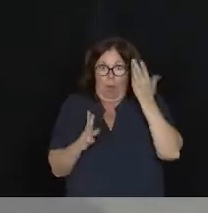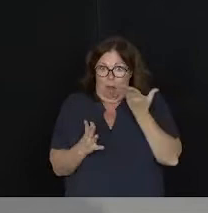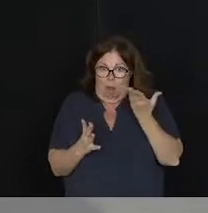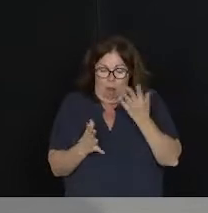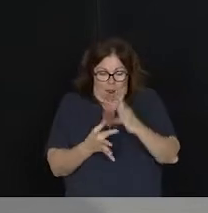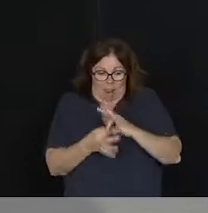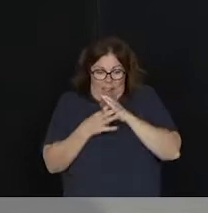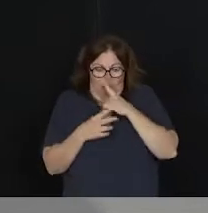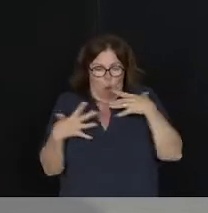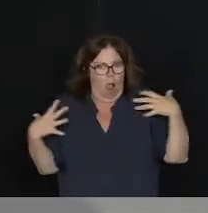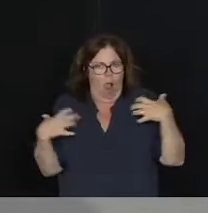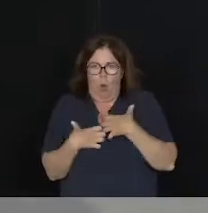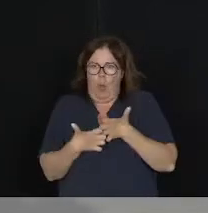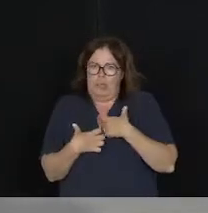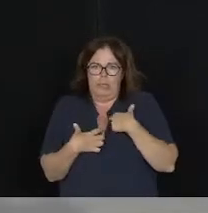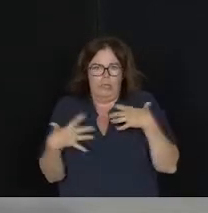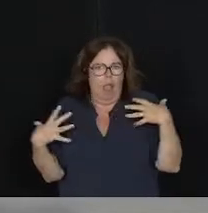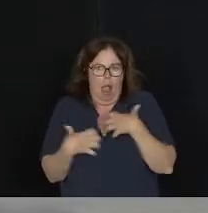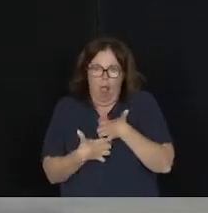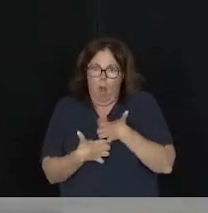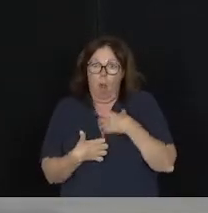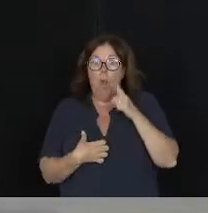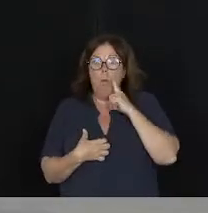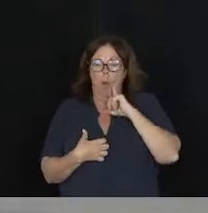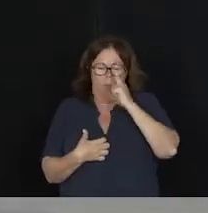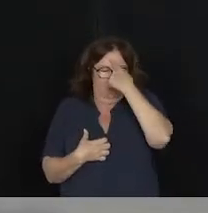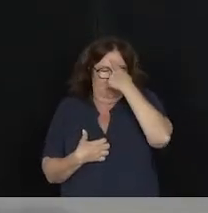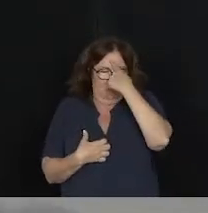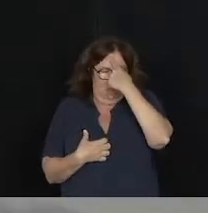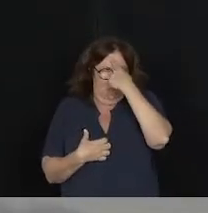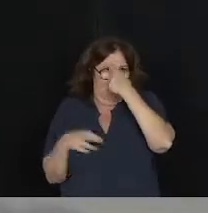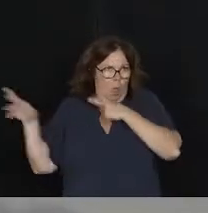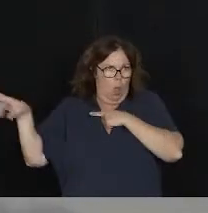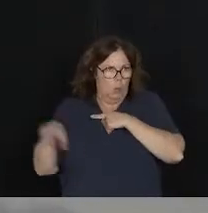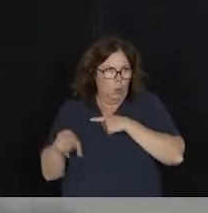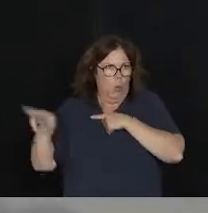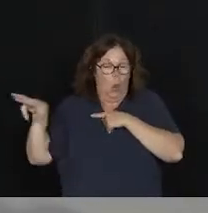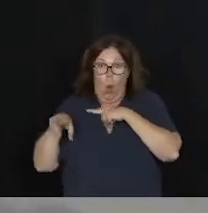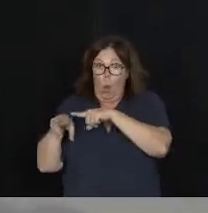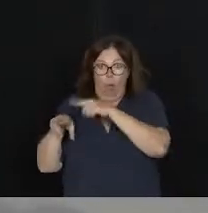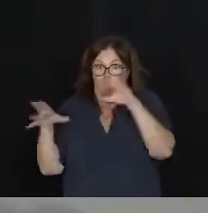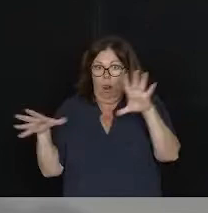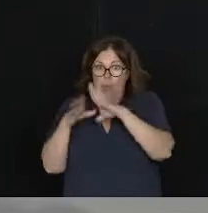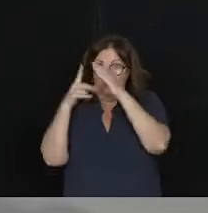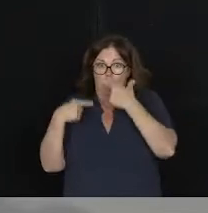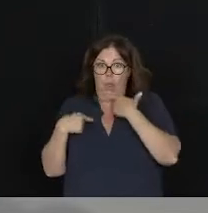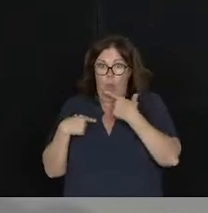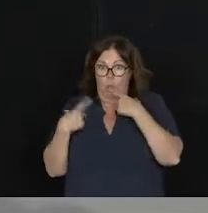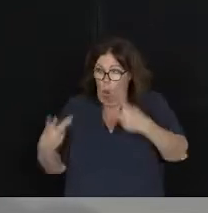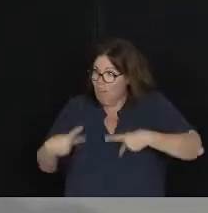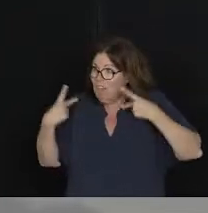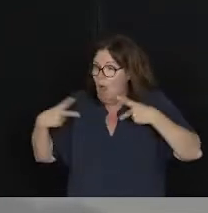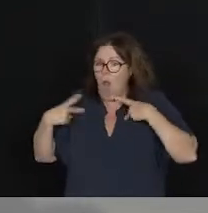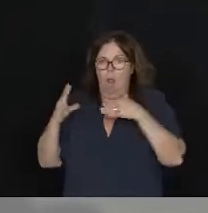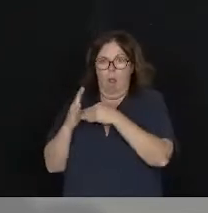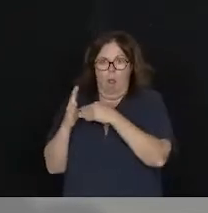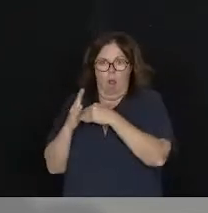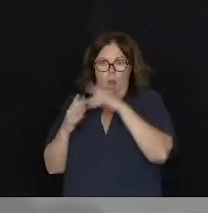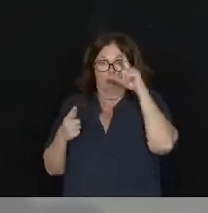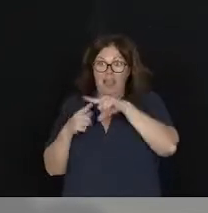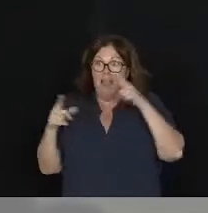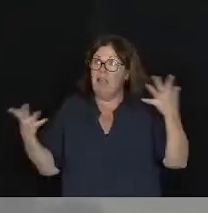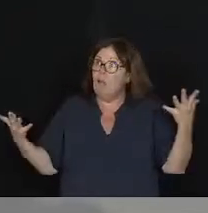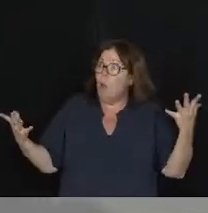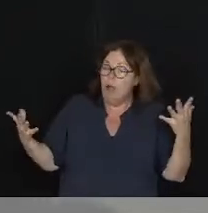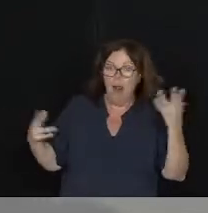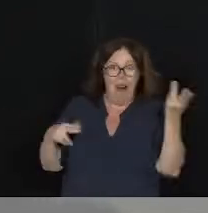que l'obsession de la retour, du retour, c'est en fait une obsession de la survie et donc un refus de l'éventualité de la mort, mais c'est signe